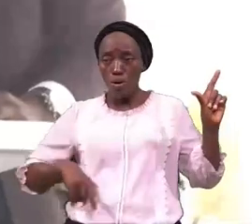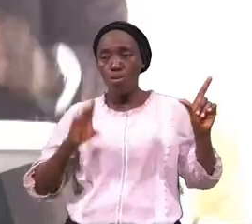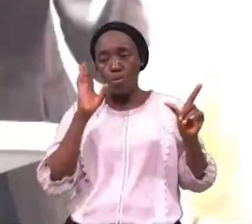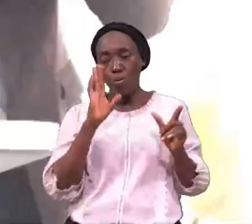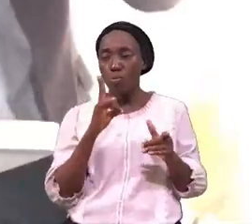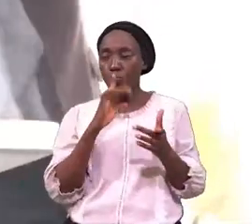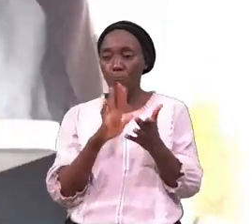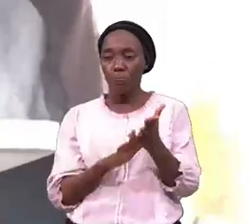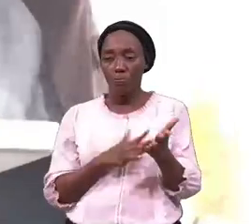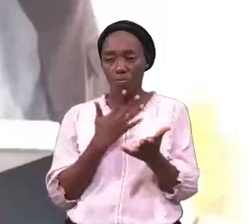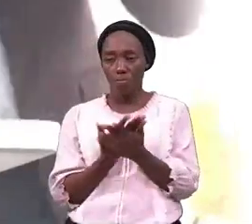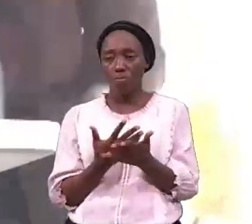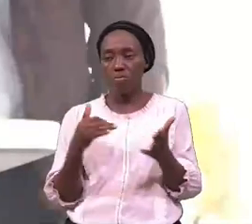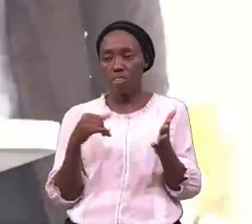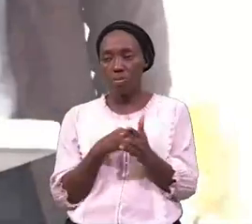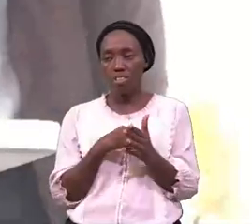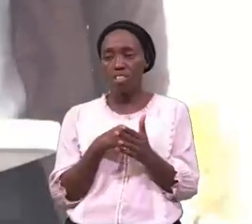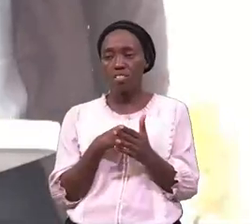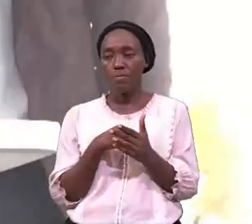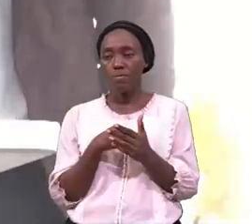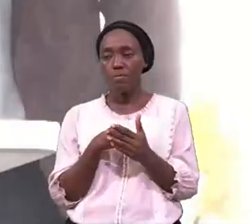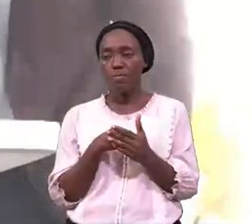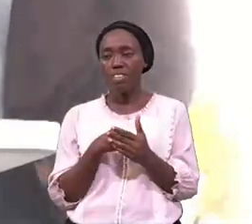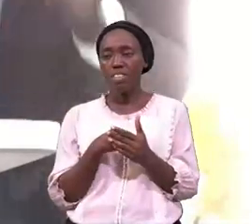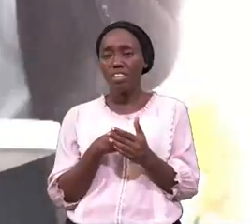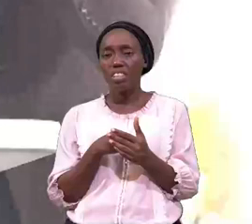Le Seigneur le confirme dans ta vie. Le Seigneur